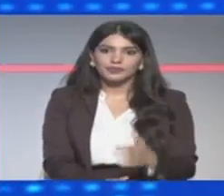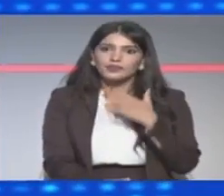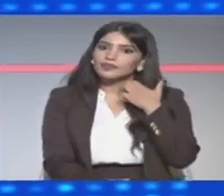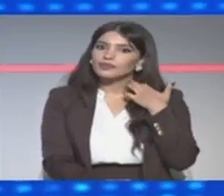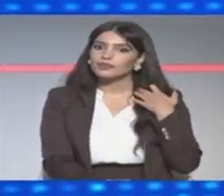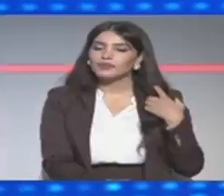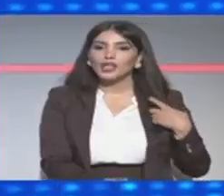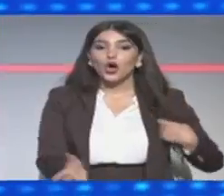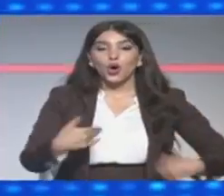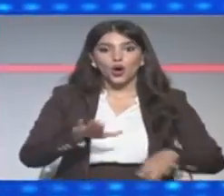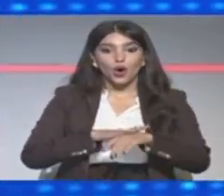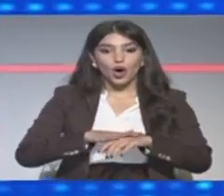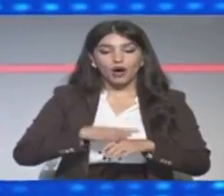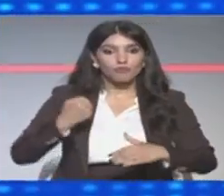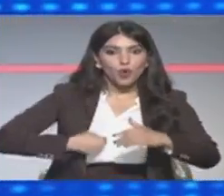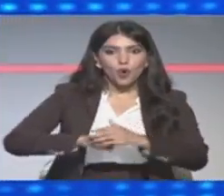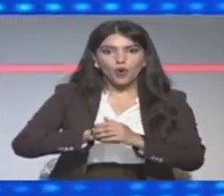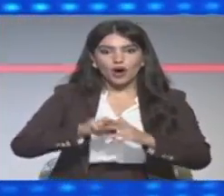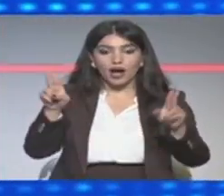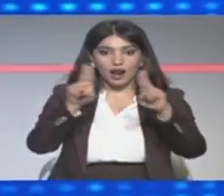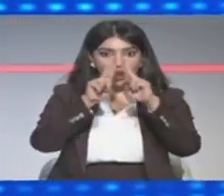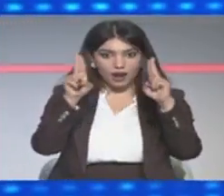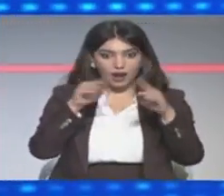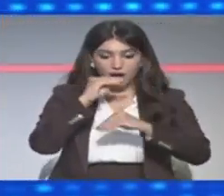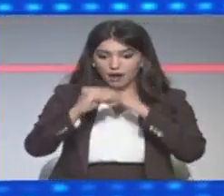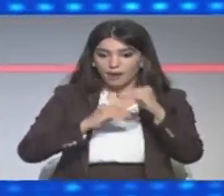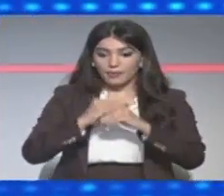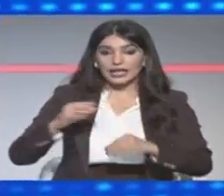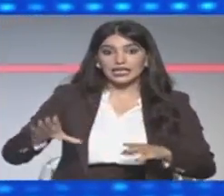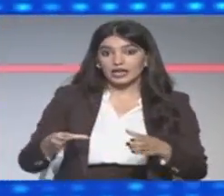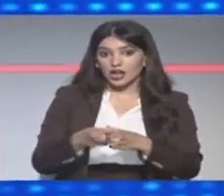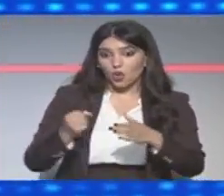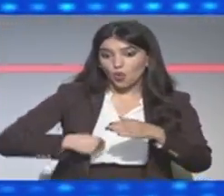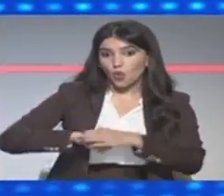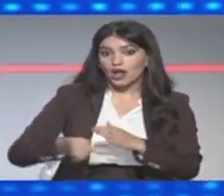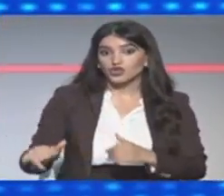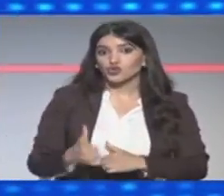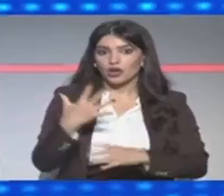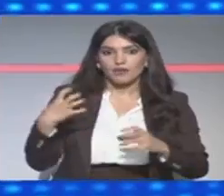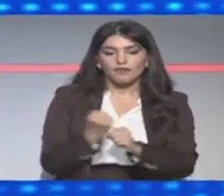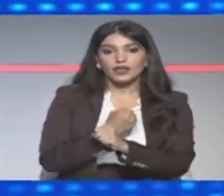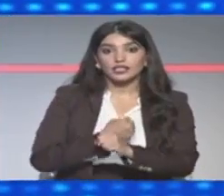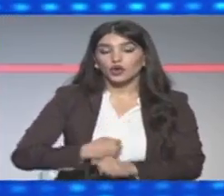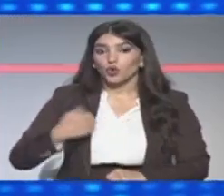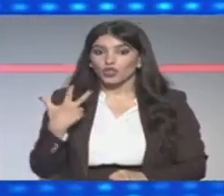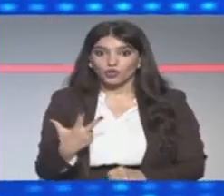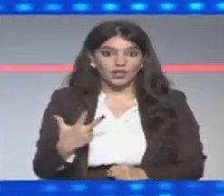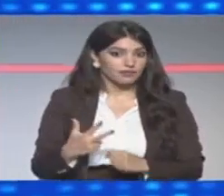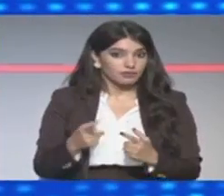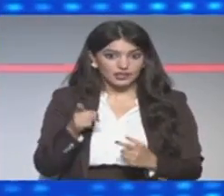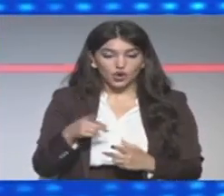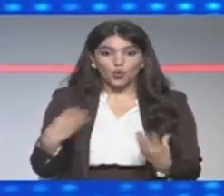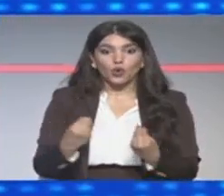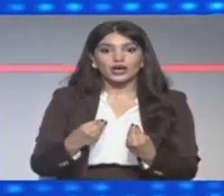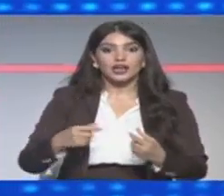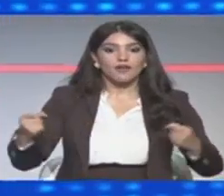وفي كرة القدم العالمية، استهل جوفنتوس حملة الدفاع عن لقبه بانتصار استقر على ثلاثية نظيفة في